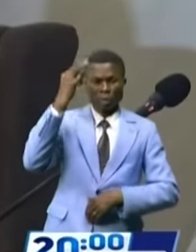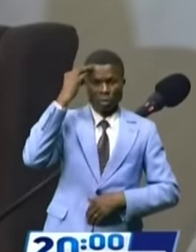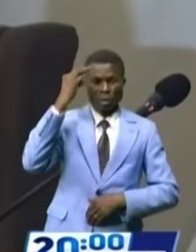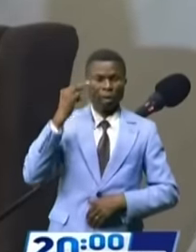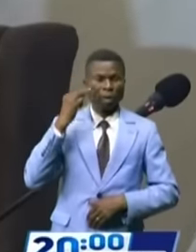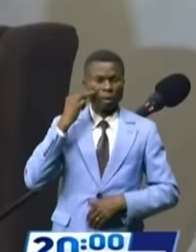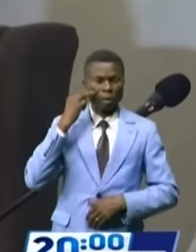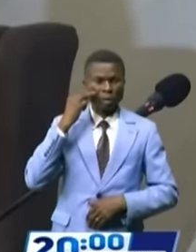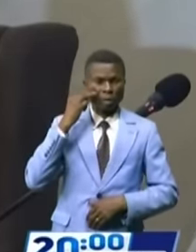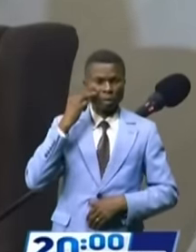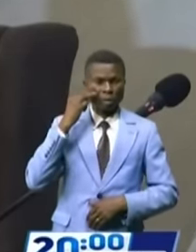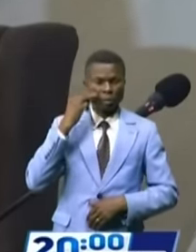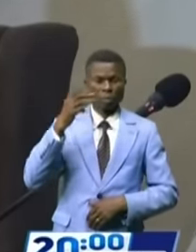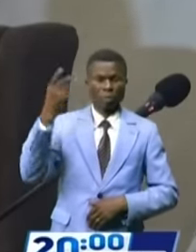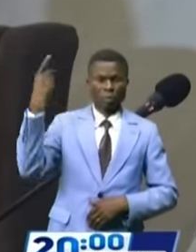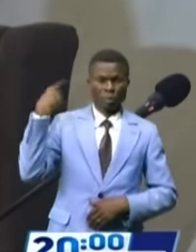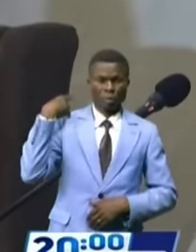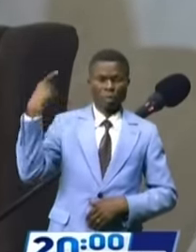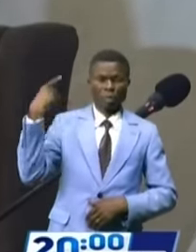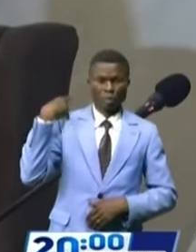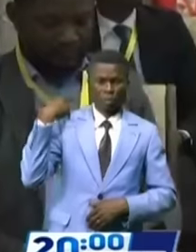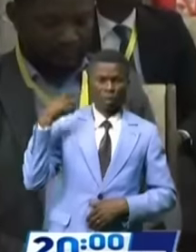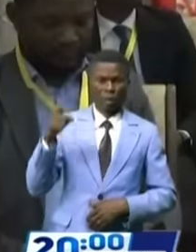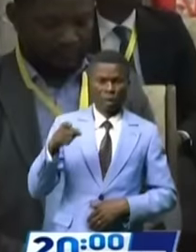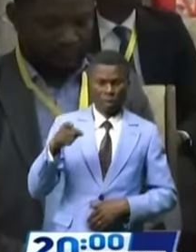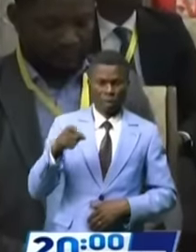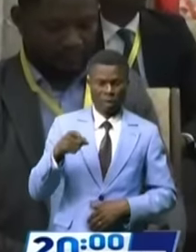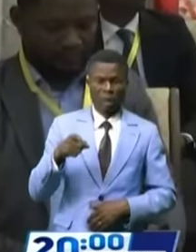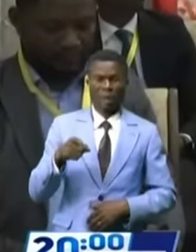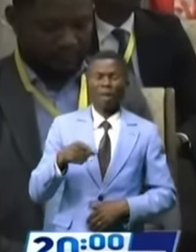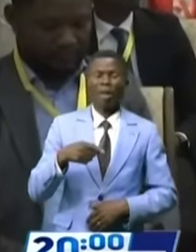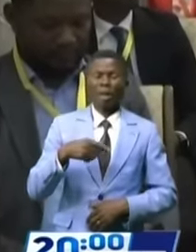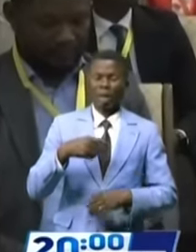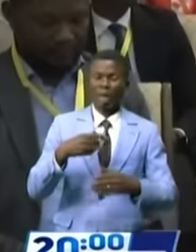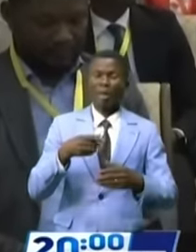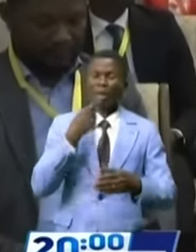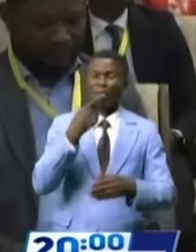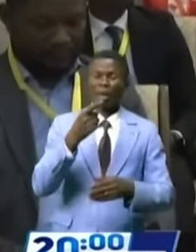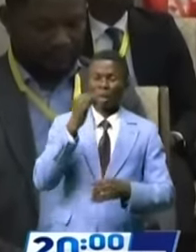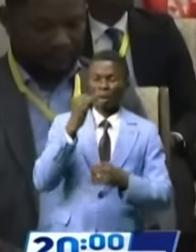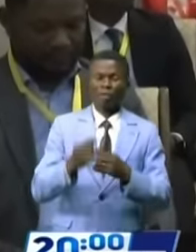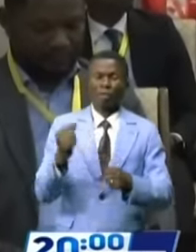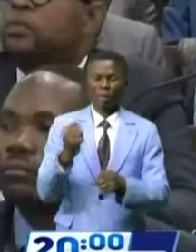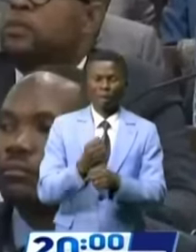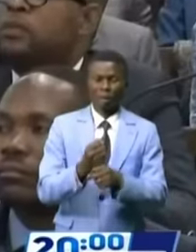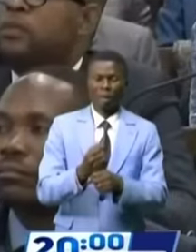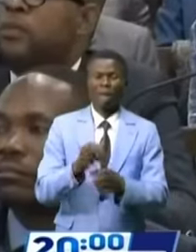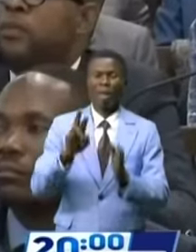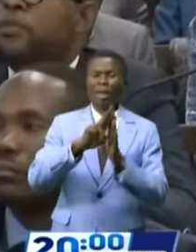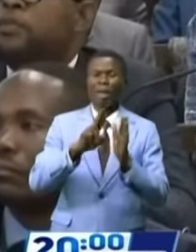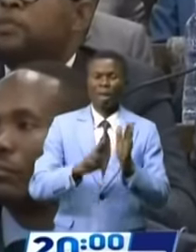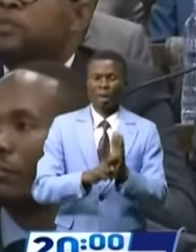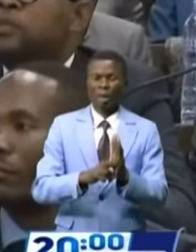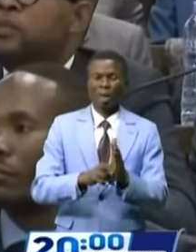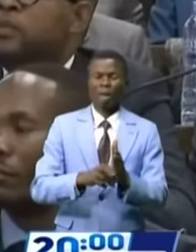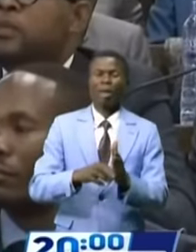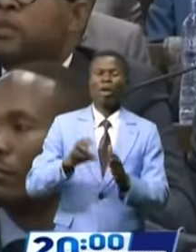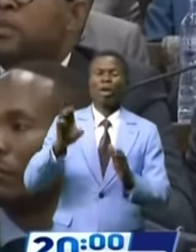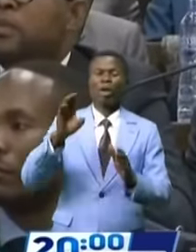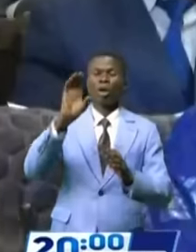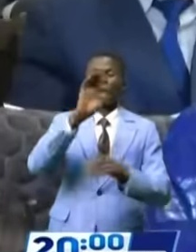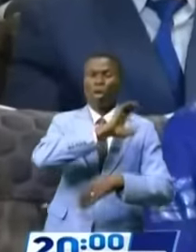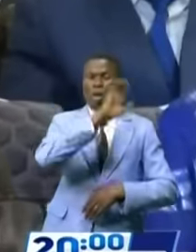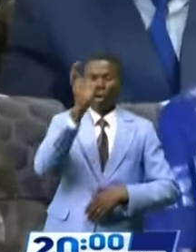ministre, Paul Gaspard Ngondankoï, qui a clôturé les travaux, a rappelé le rôle du commissariat au